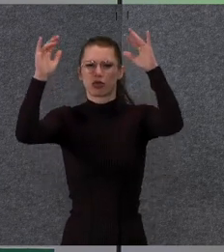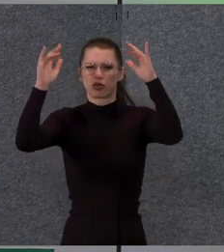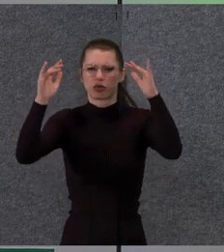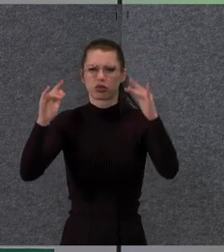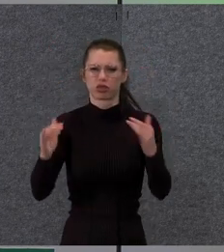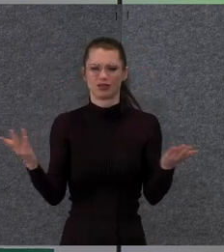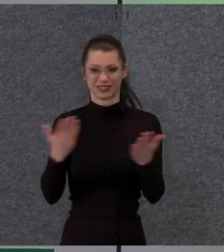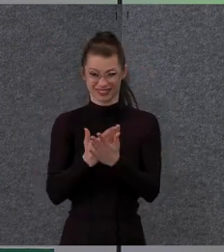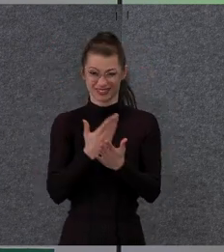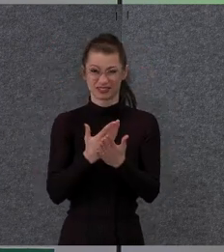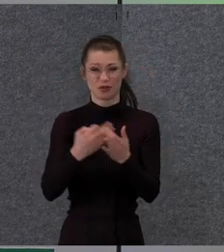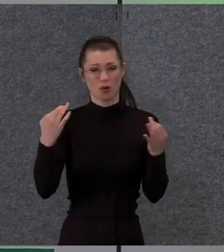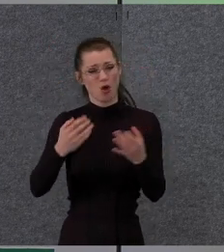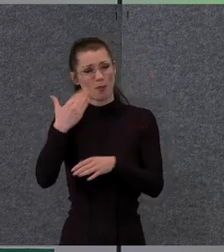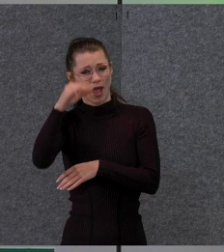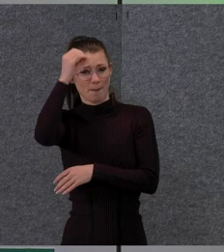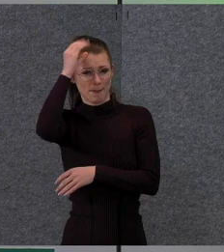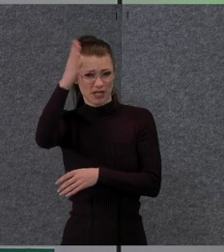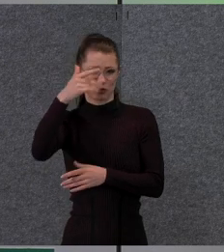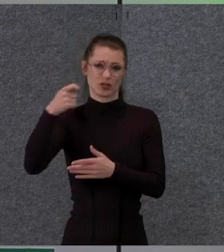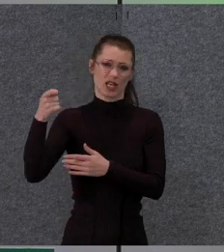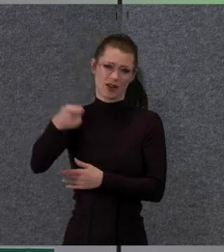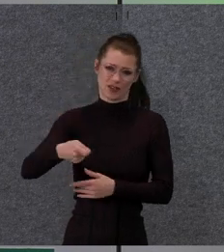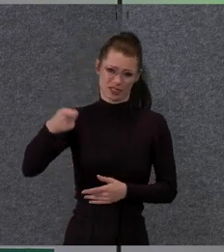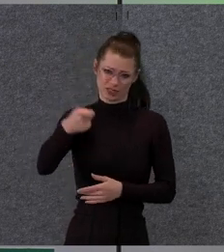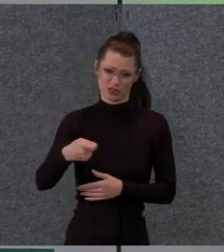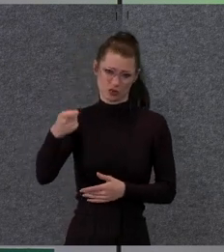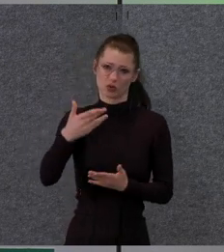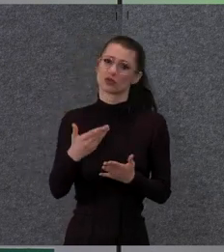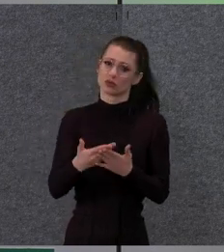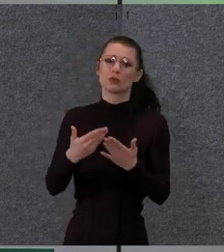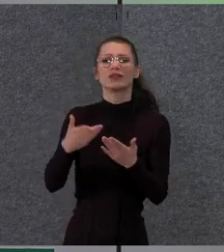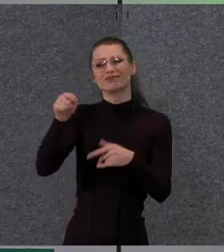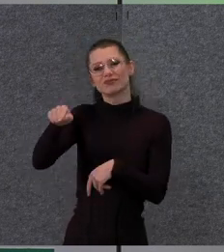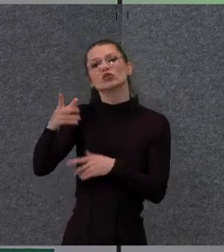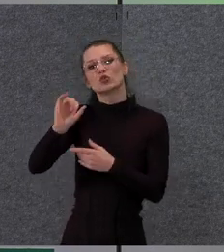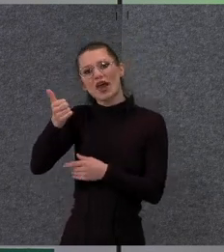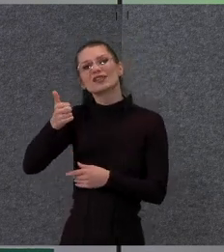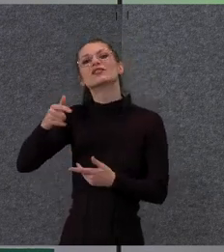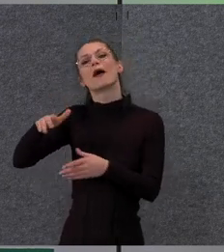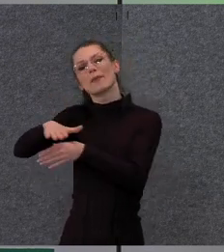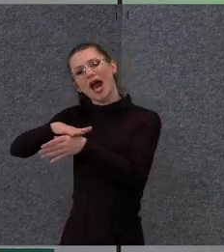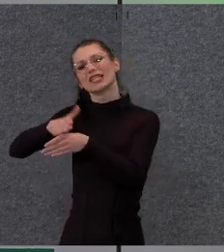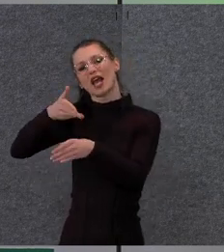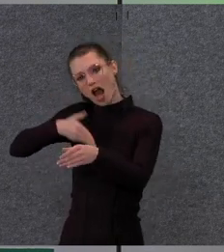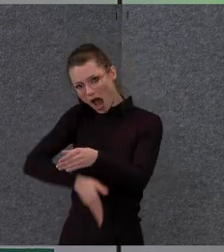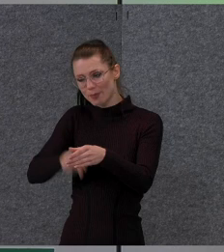dringend mehr Bildungsinvestitionen mit einem Fokus auf die Benachteiligten und auf diese